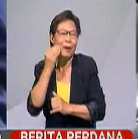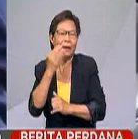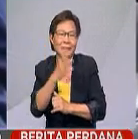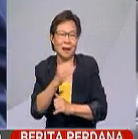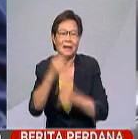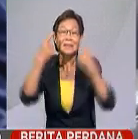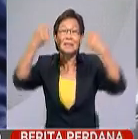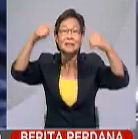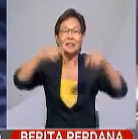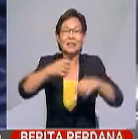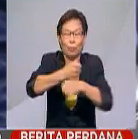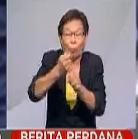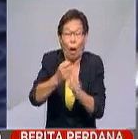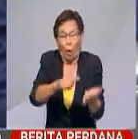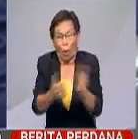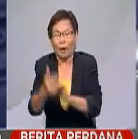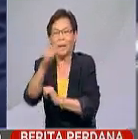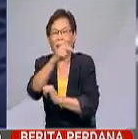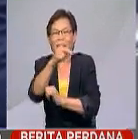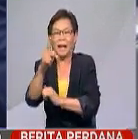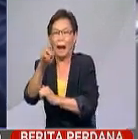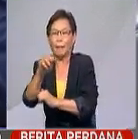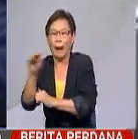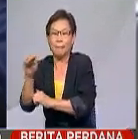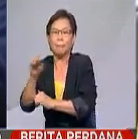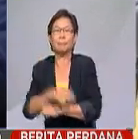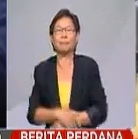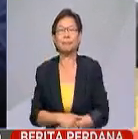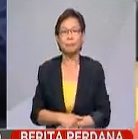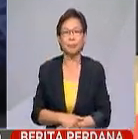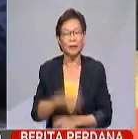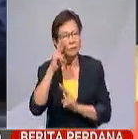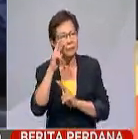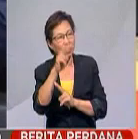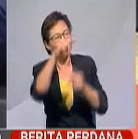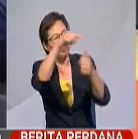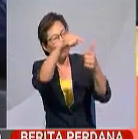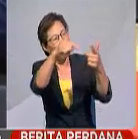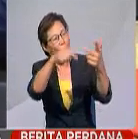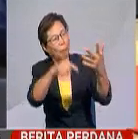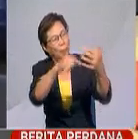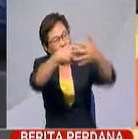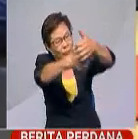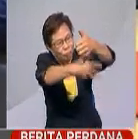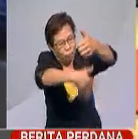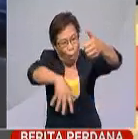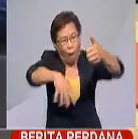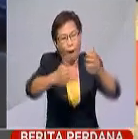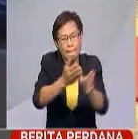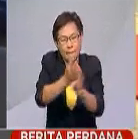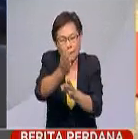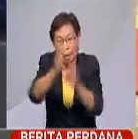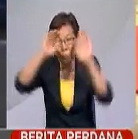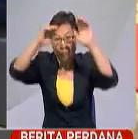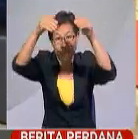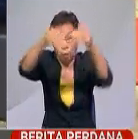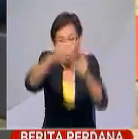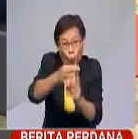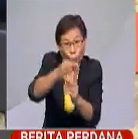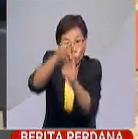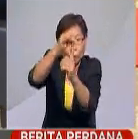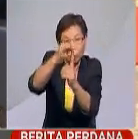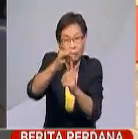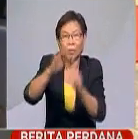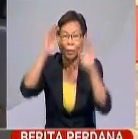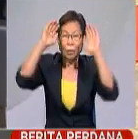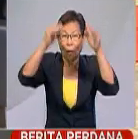juga dijayakan oleh Kementerian Komunikasi dan Multimedia Malaysia, melihat kepada beberapa cabang dan juga bidang-bidang pertumpuan utama yang akan diberikan